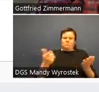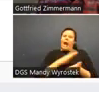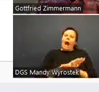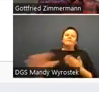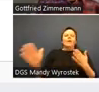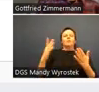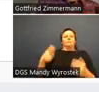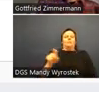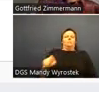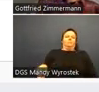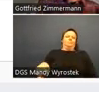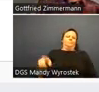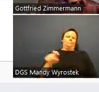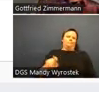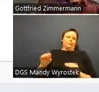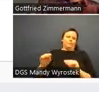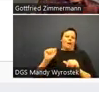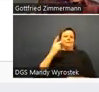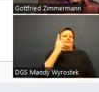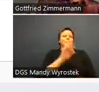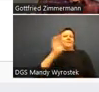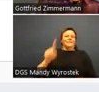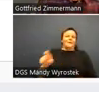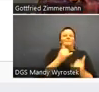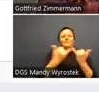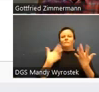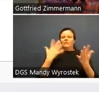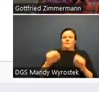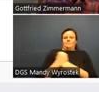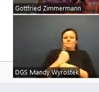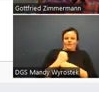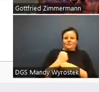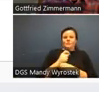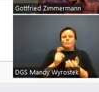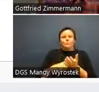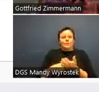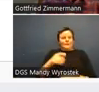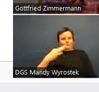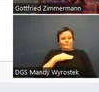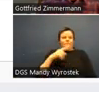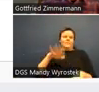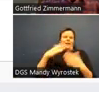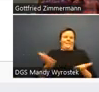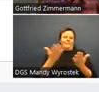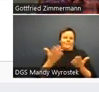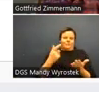ist wichtig für die Barrierefreiheit, weil es eben Personen gibt, die die Maus nicht benutzen können und trotzdem